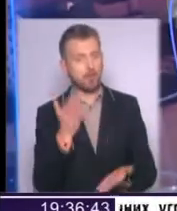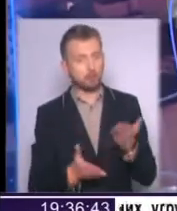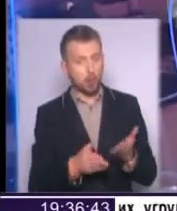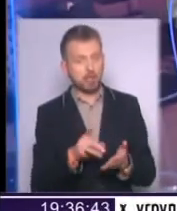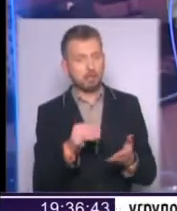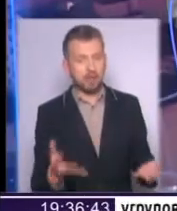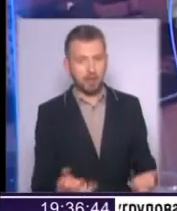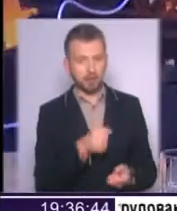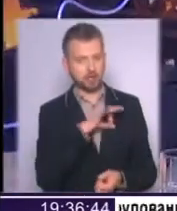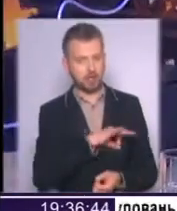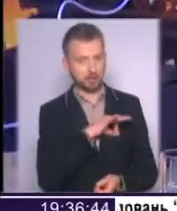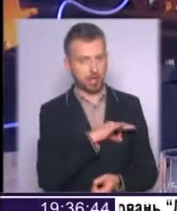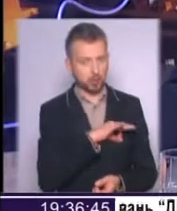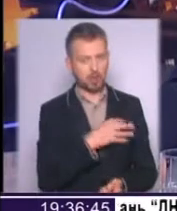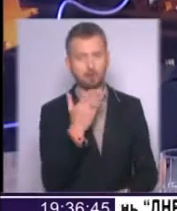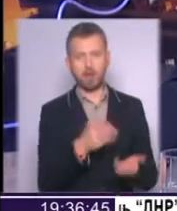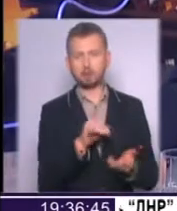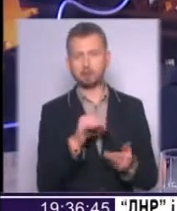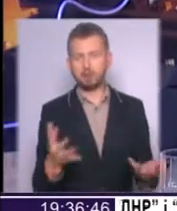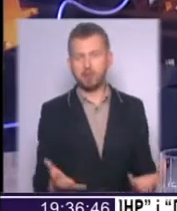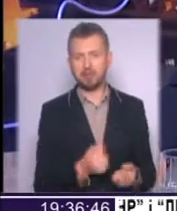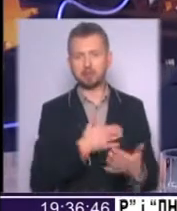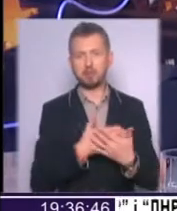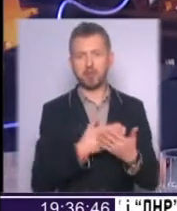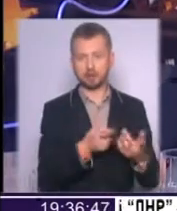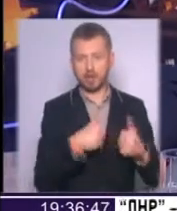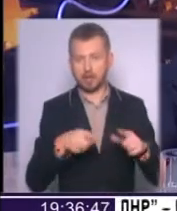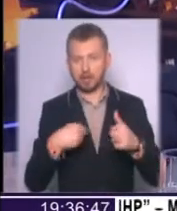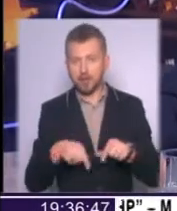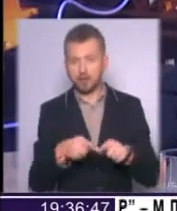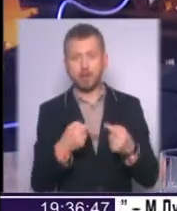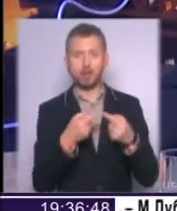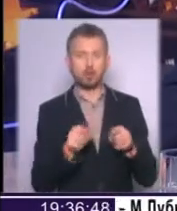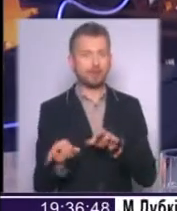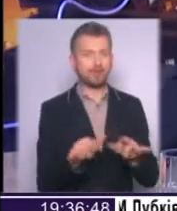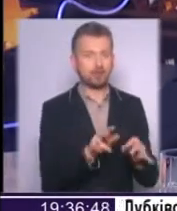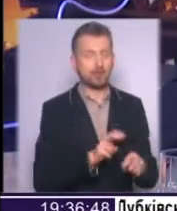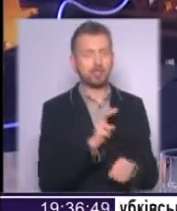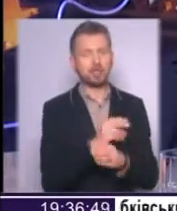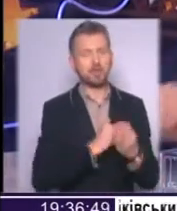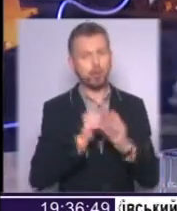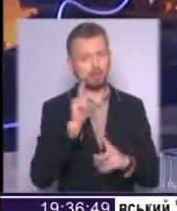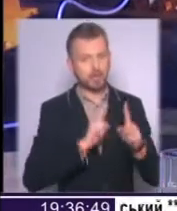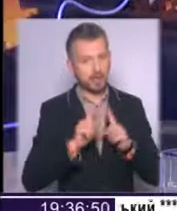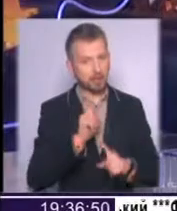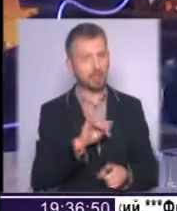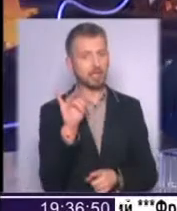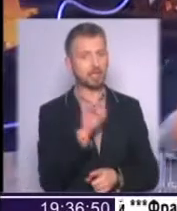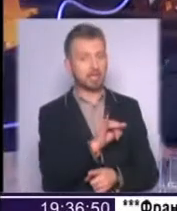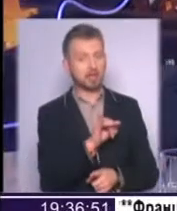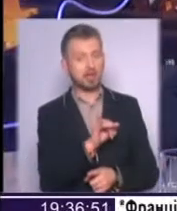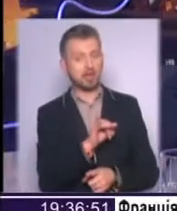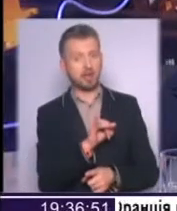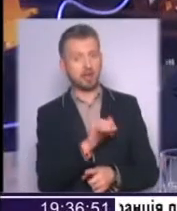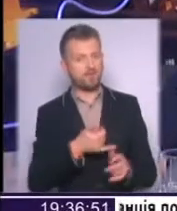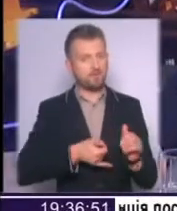поддержке профсоюзов, возможно, при поддержке общественных организаций, раз других движений пришли в Верховный Совет и вытолкали